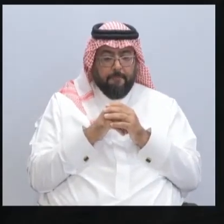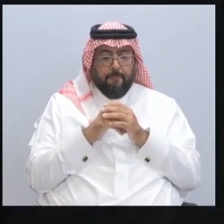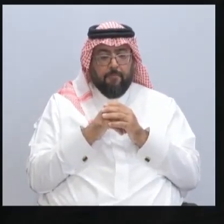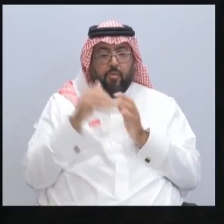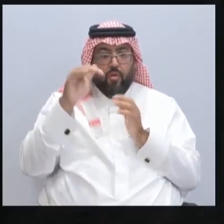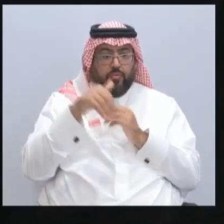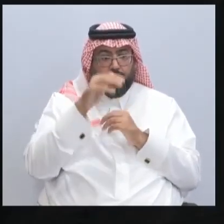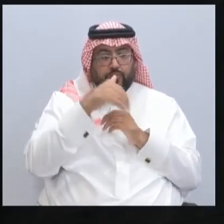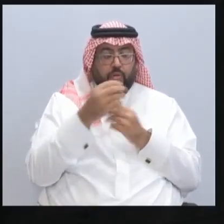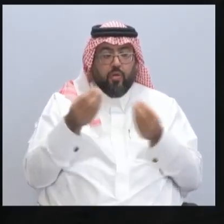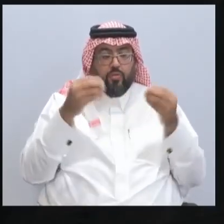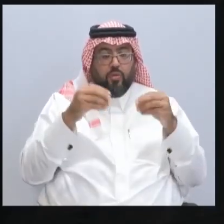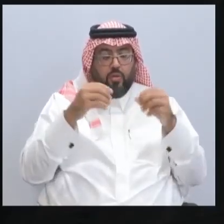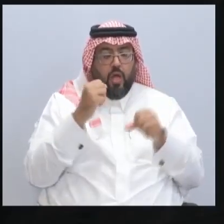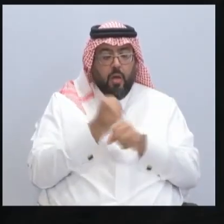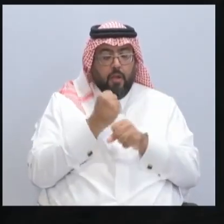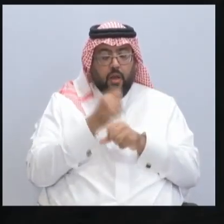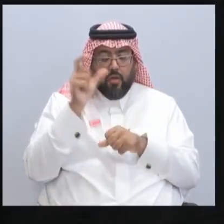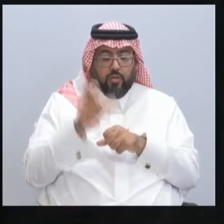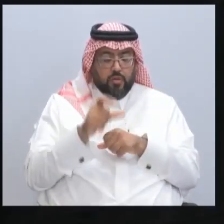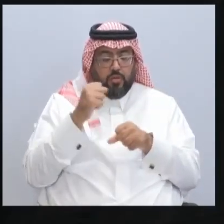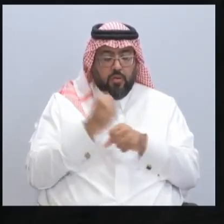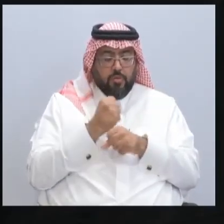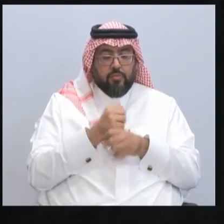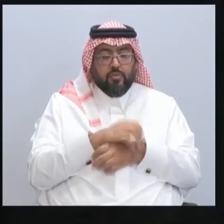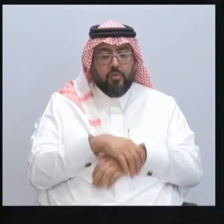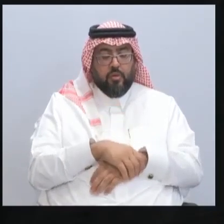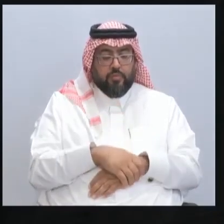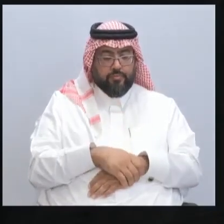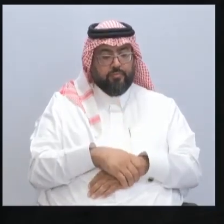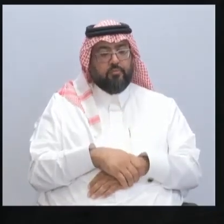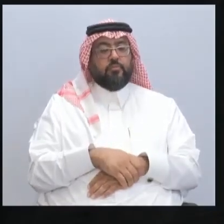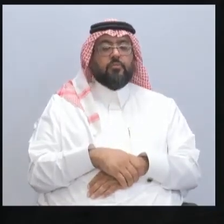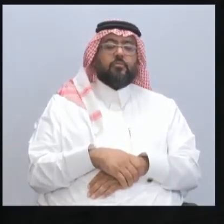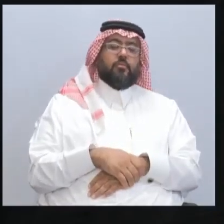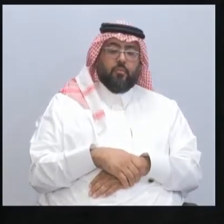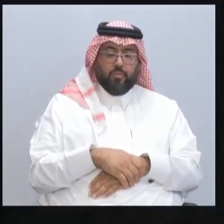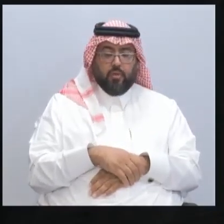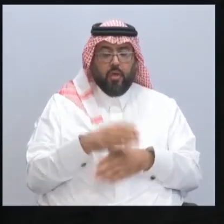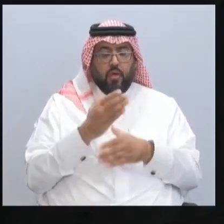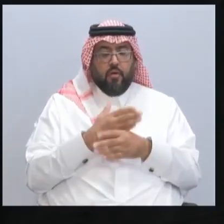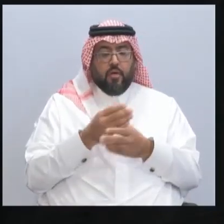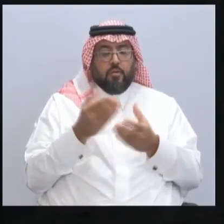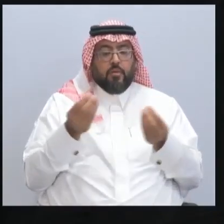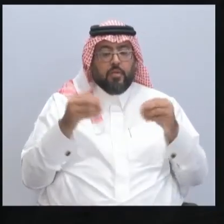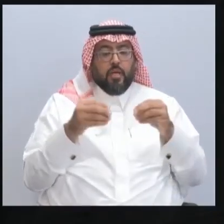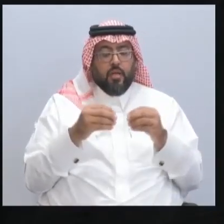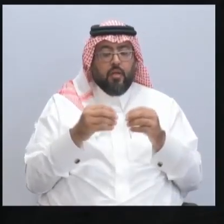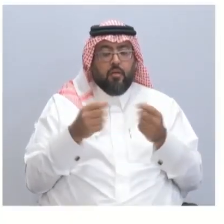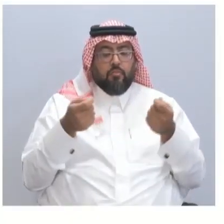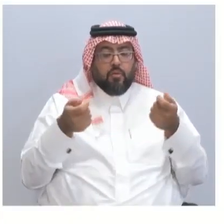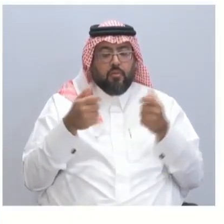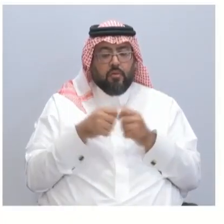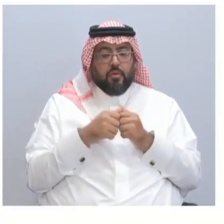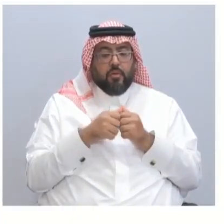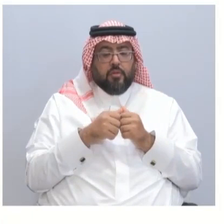وفود المزيد من الايدي العامله هذه اسباب زياده النمو السكاني